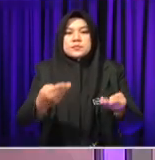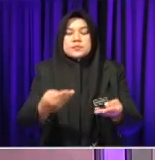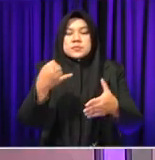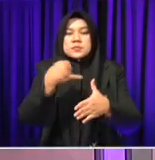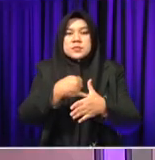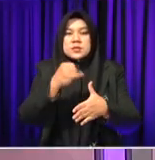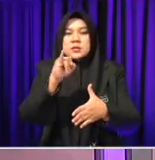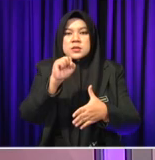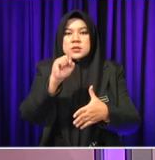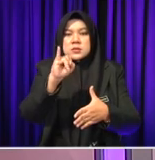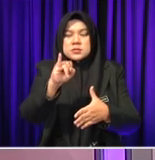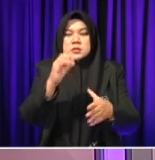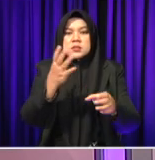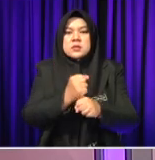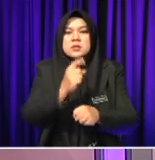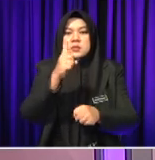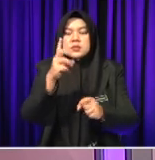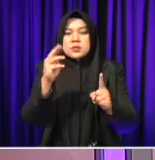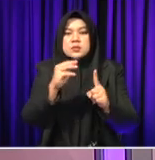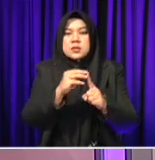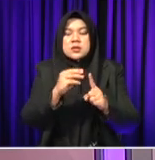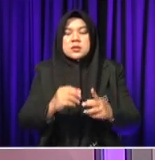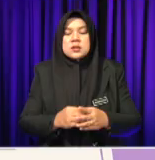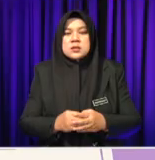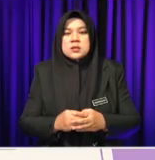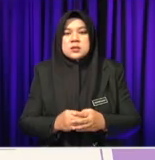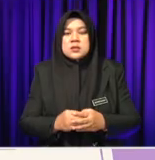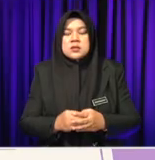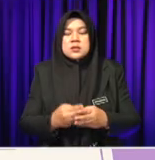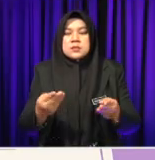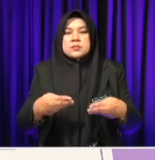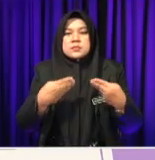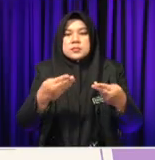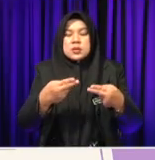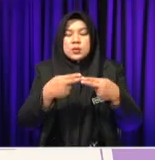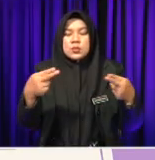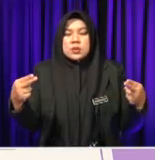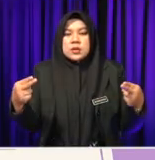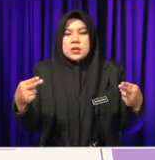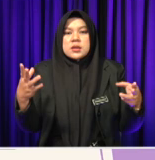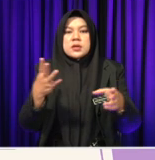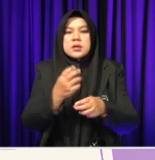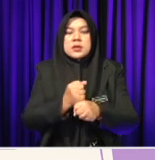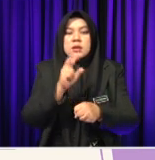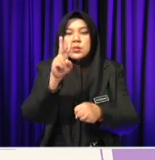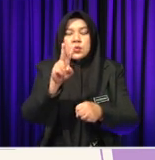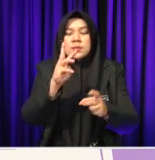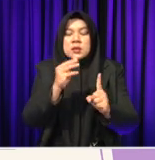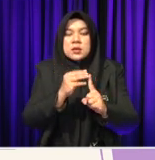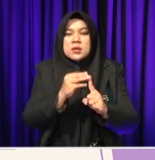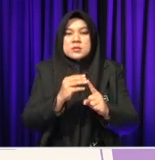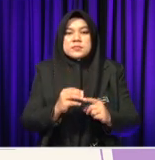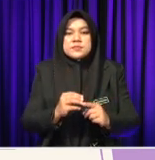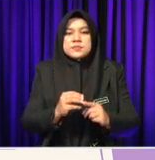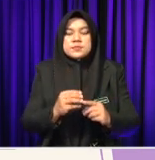tersebut dapat satu markah kemudian memberikan huraian kepada isi tersebut dapat dah dua markah kemudian